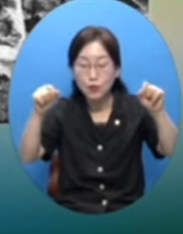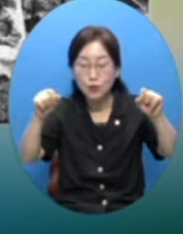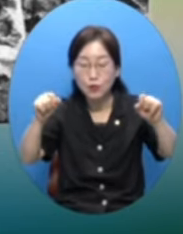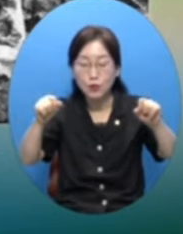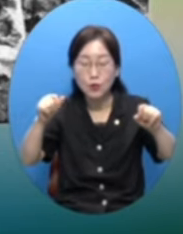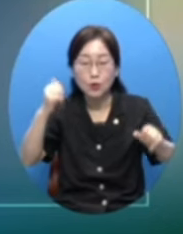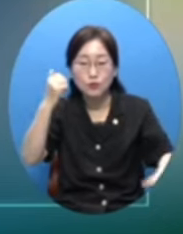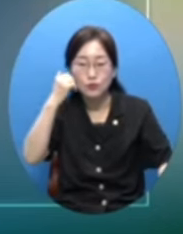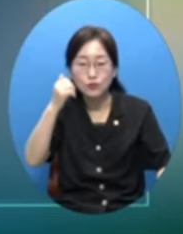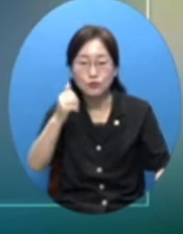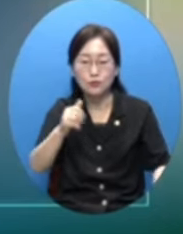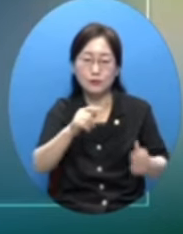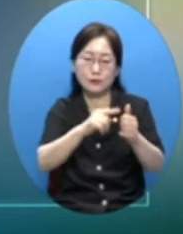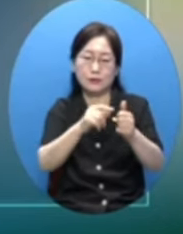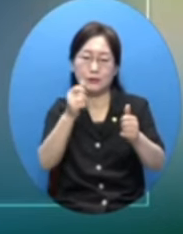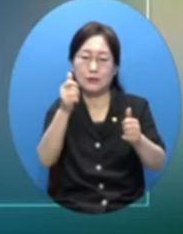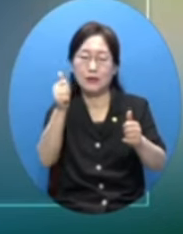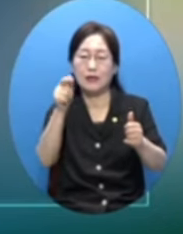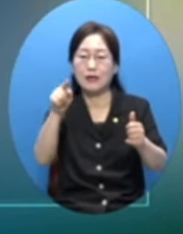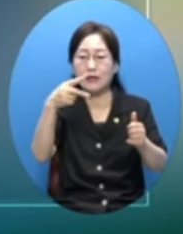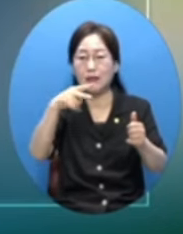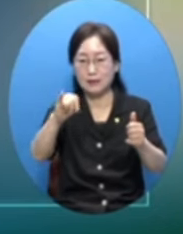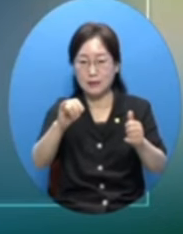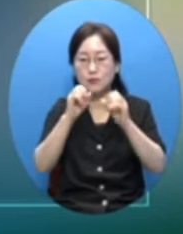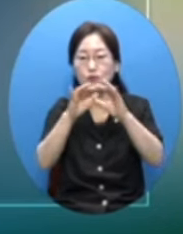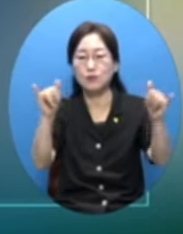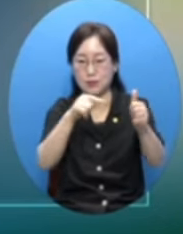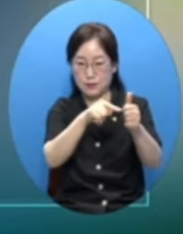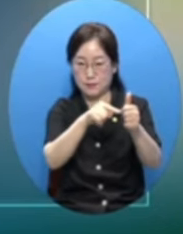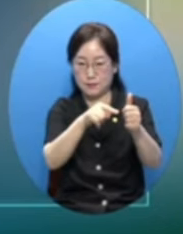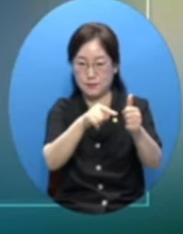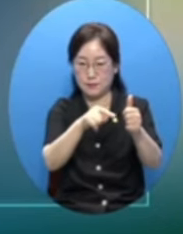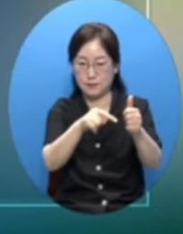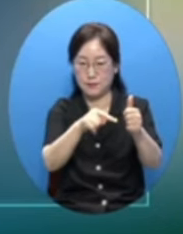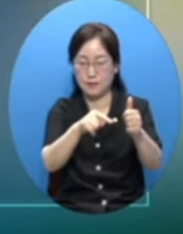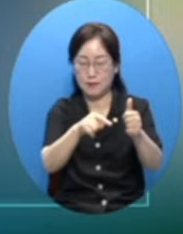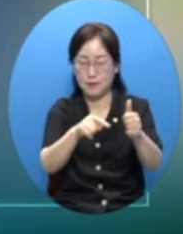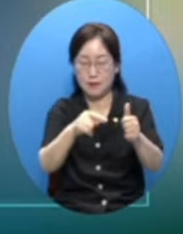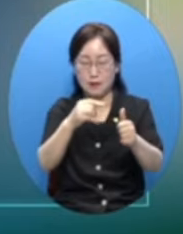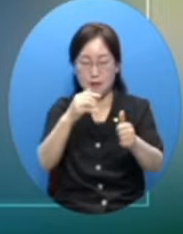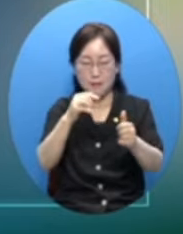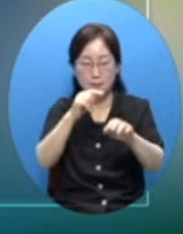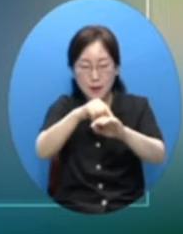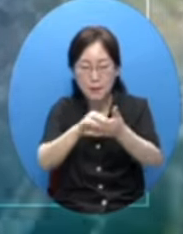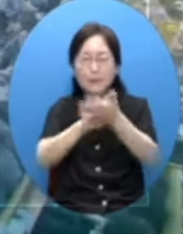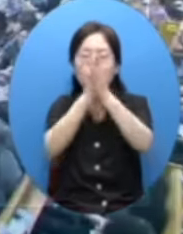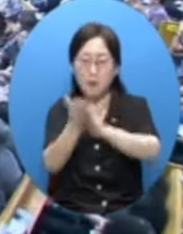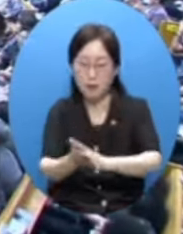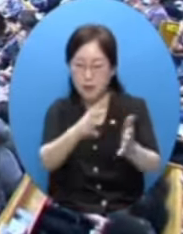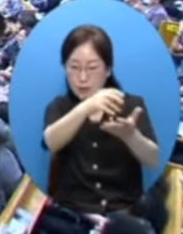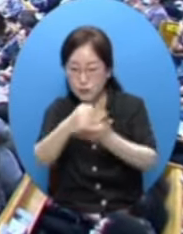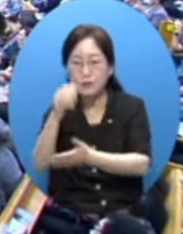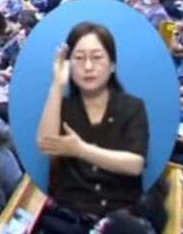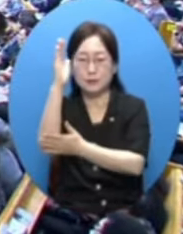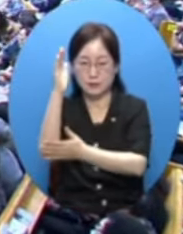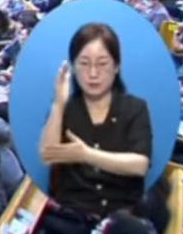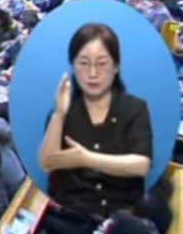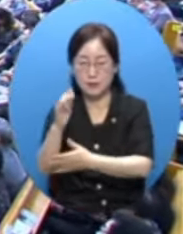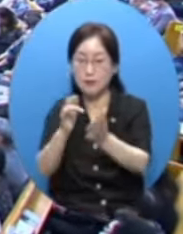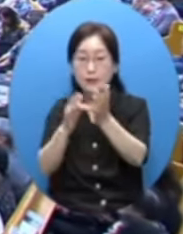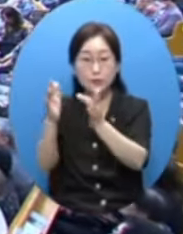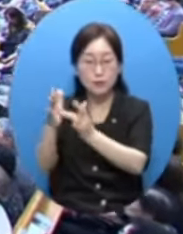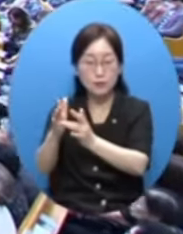한디 송사를 변화시킨 말씀입니다. 이 말씀은 예수님께서 제자들에게 기도에 대해서 가르치면서 전하신 말씀입니다. 예수님